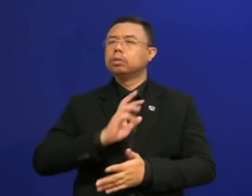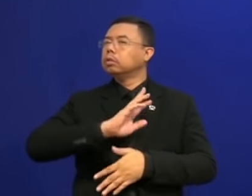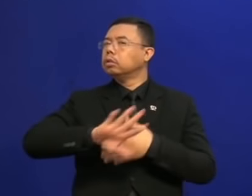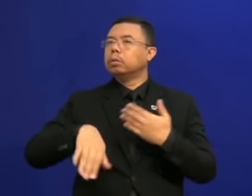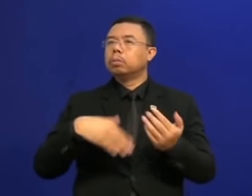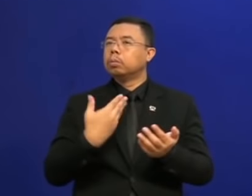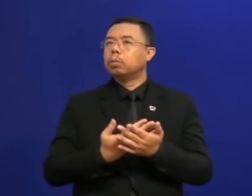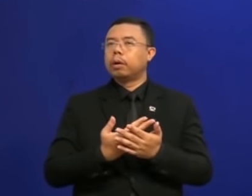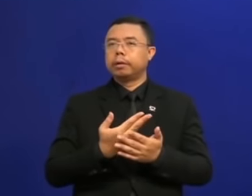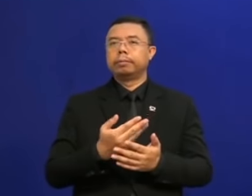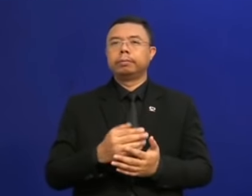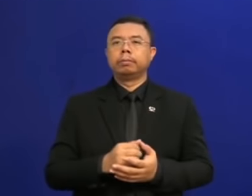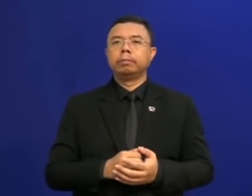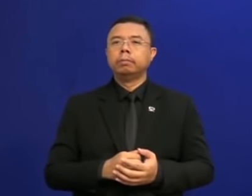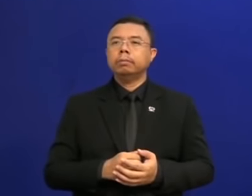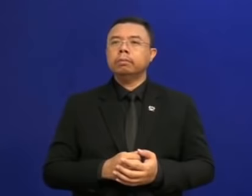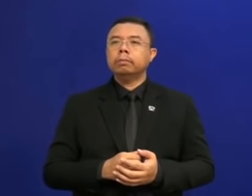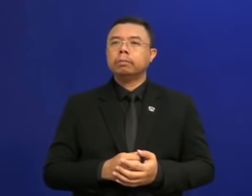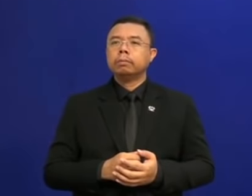segala sesuatu.